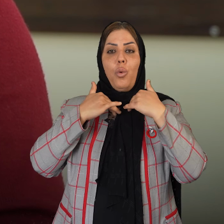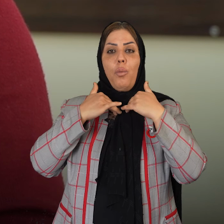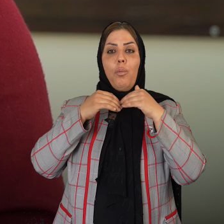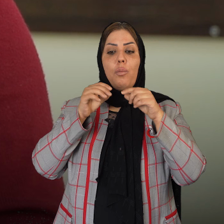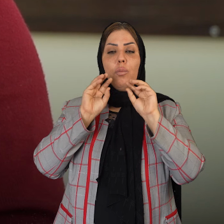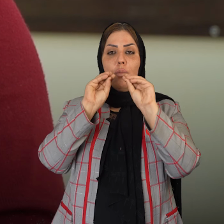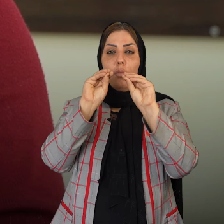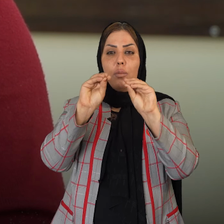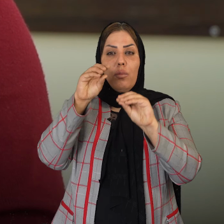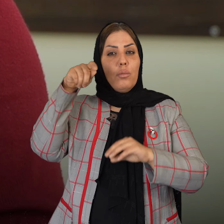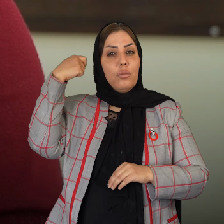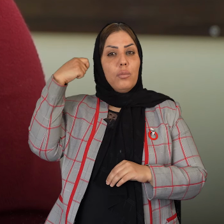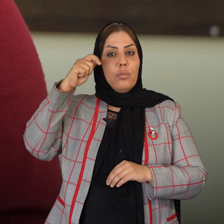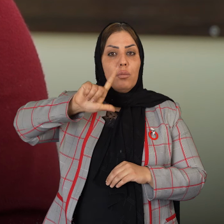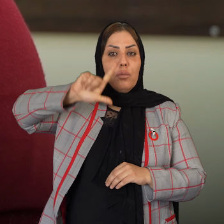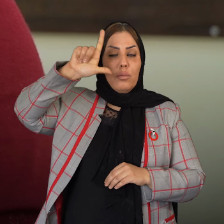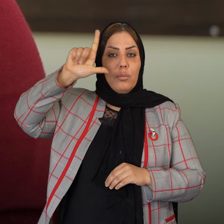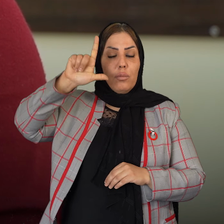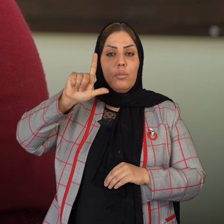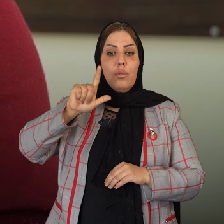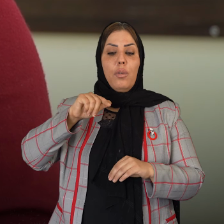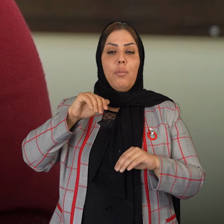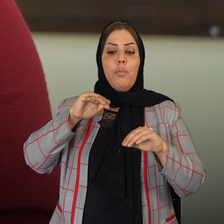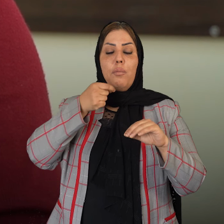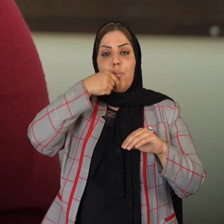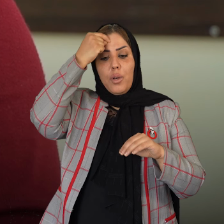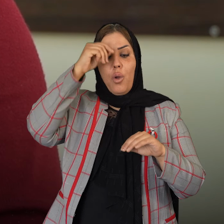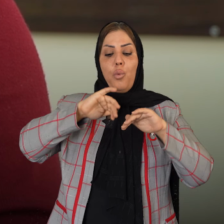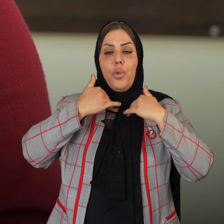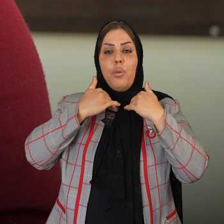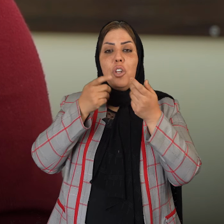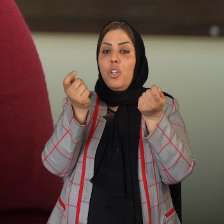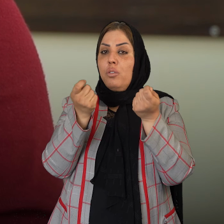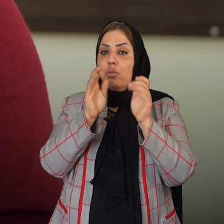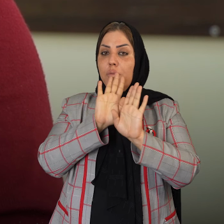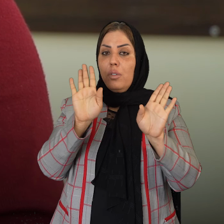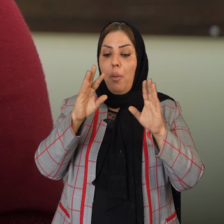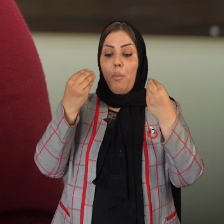مەڵگا و کار بەدەستان و بڕیاردنان ئەوەیە کە بەبێ ئێمە لەسەر ژیان و مافی